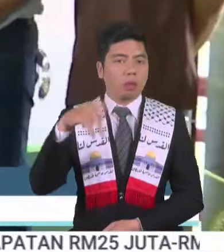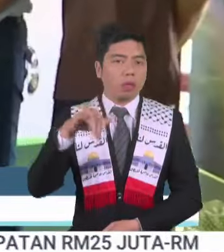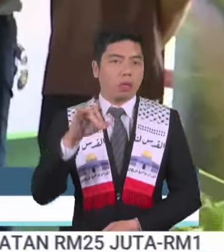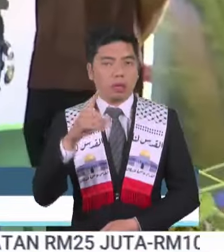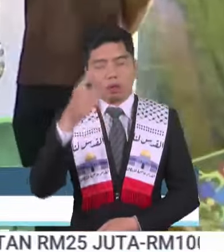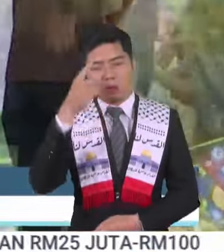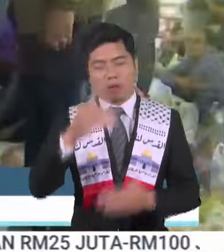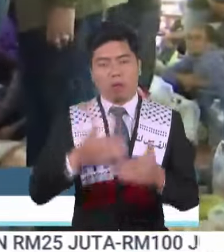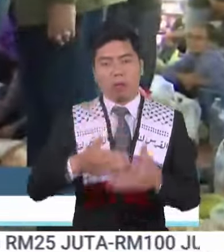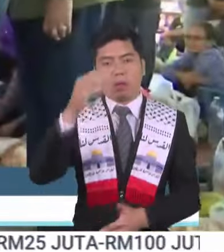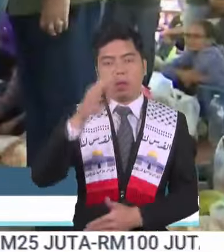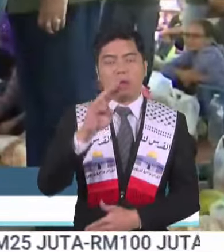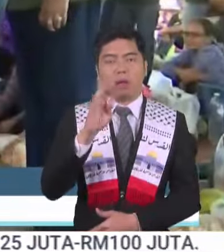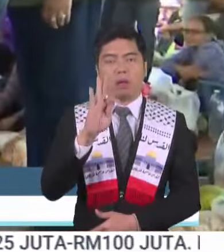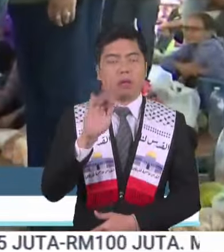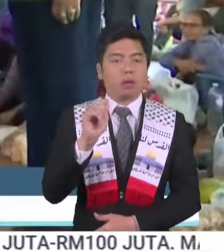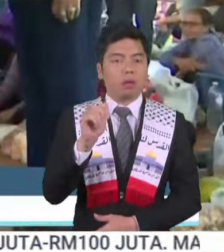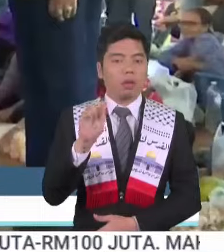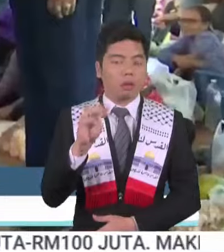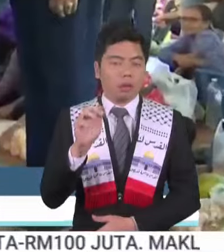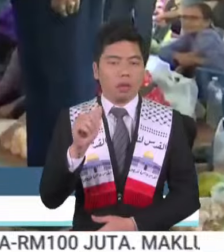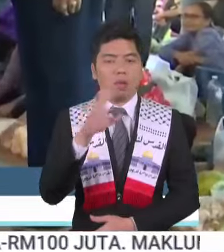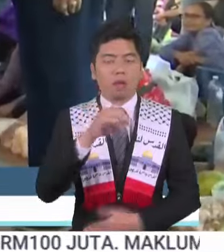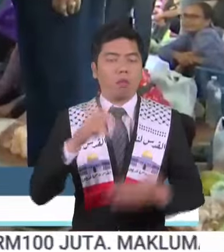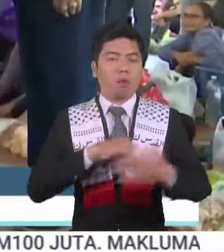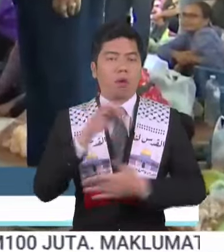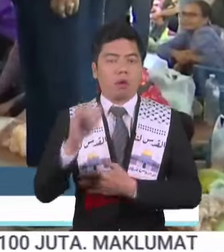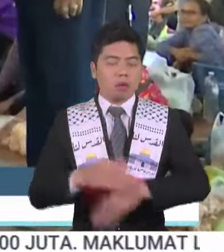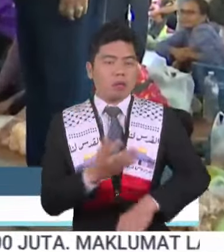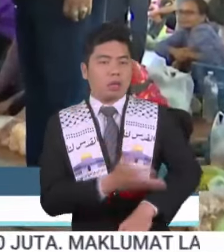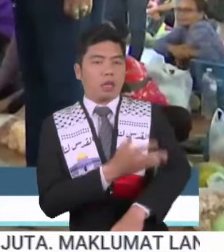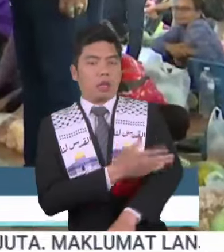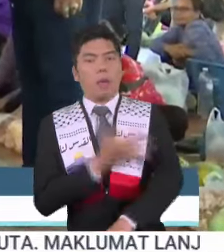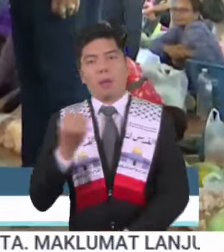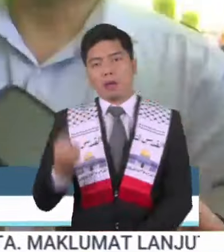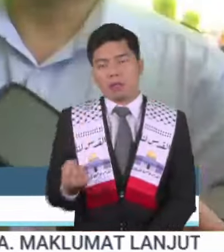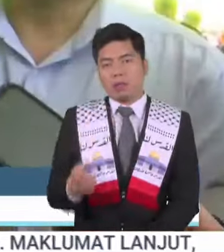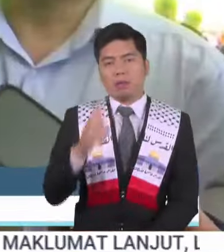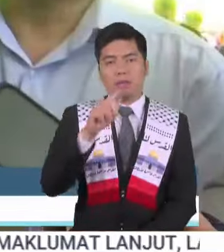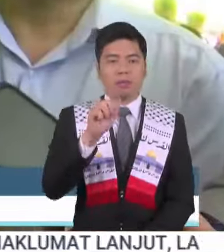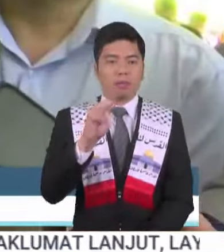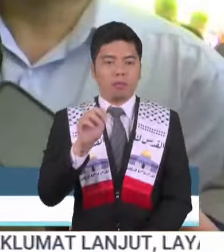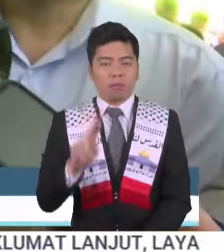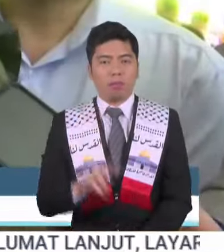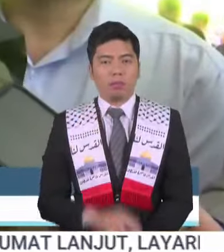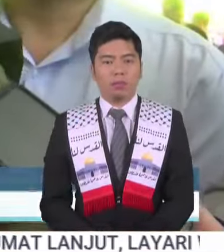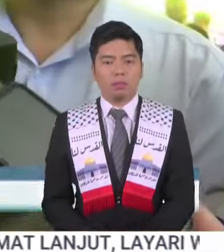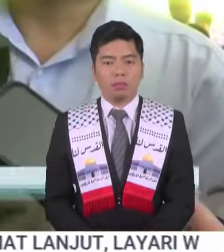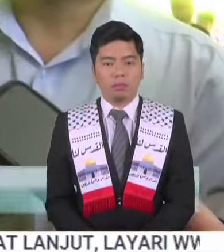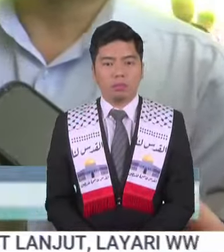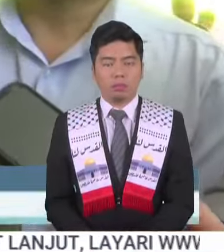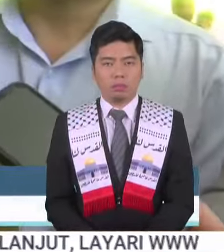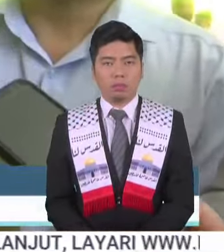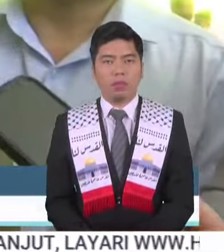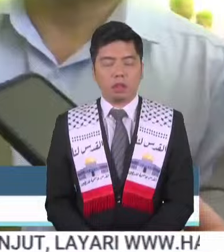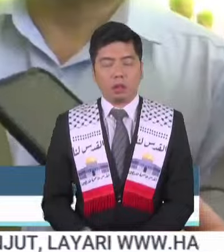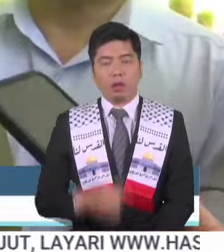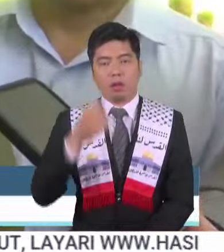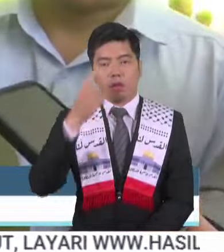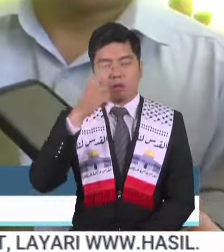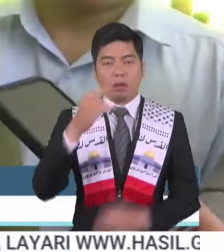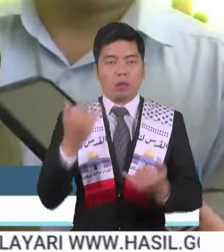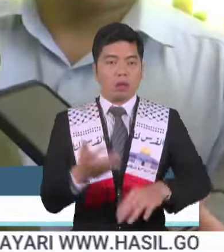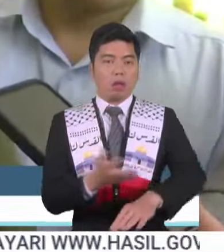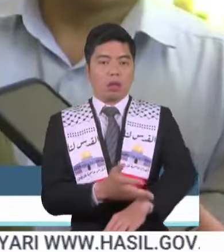penyerahan bangunan Fama selain menyaksikan projek naik taraf Pasar Tamu. Dengan naik taraf